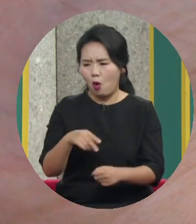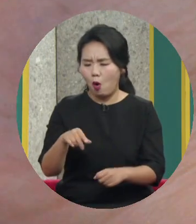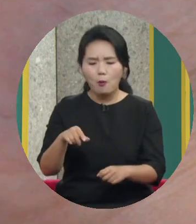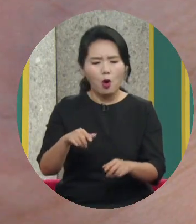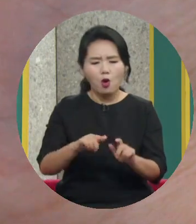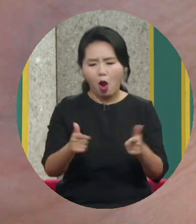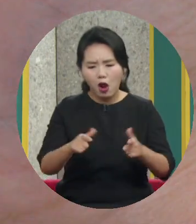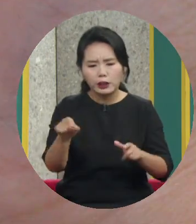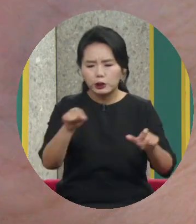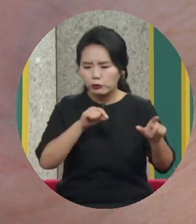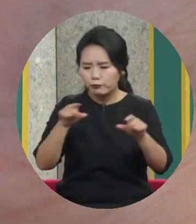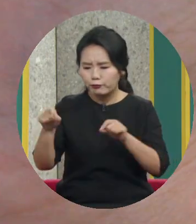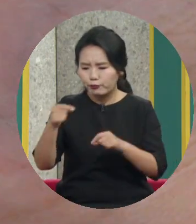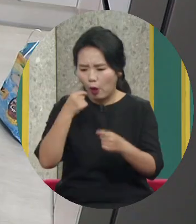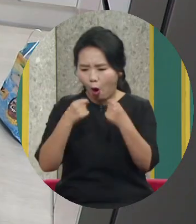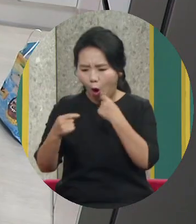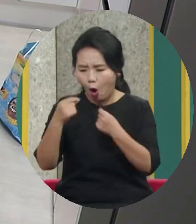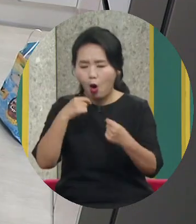건강하게 먹어야지.